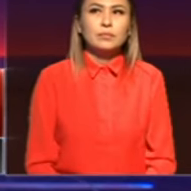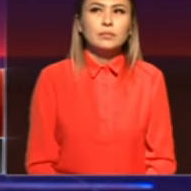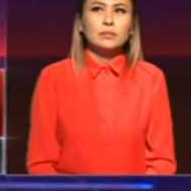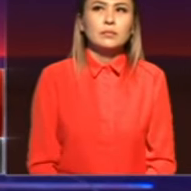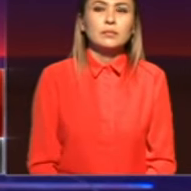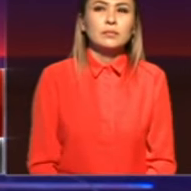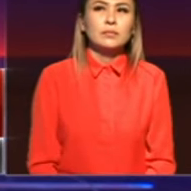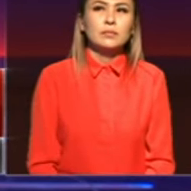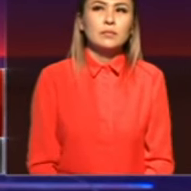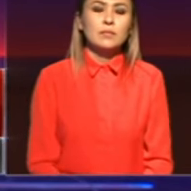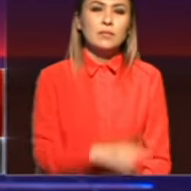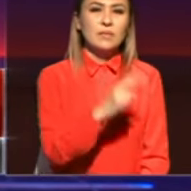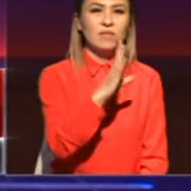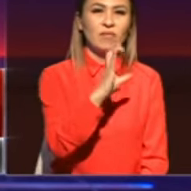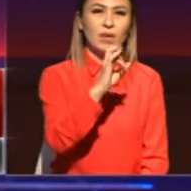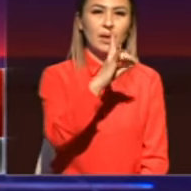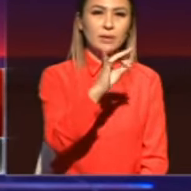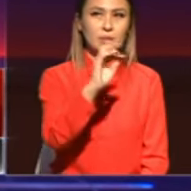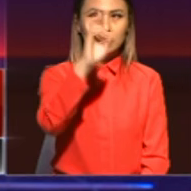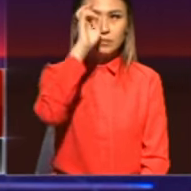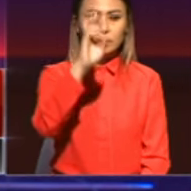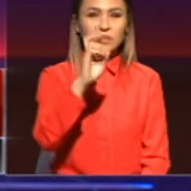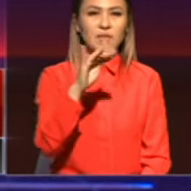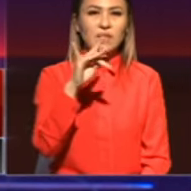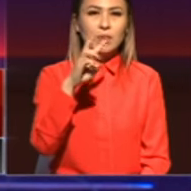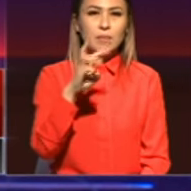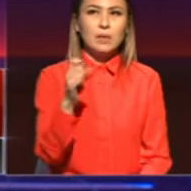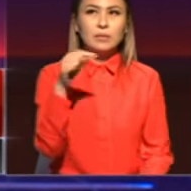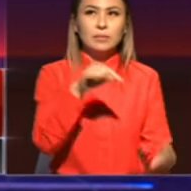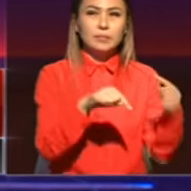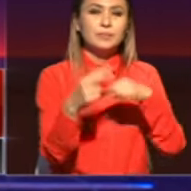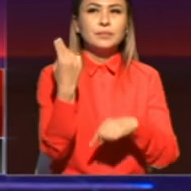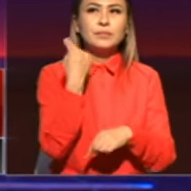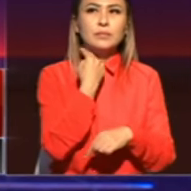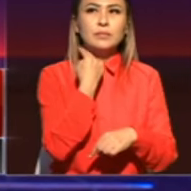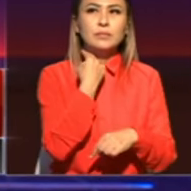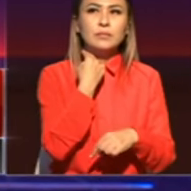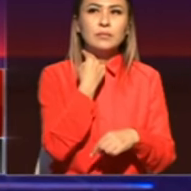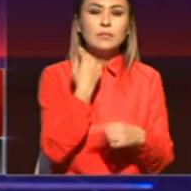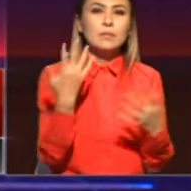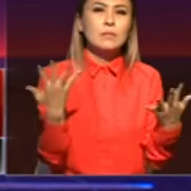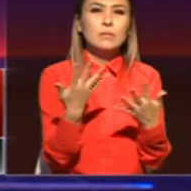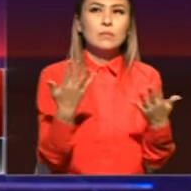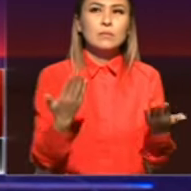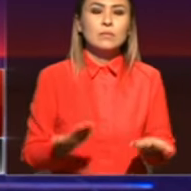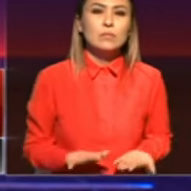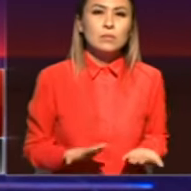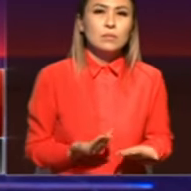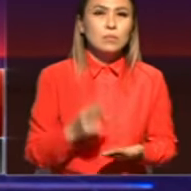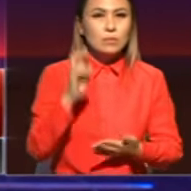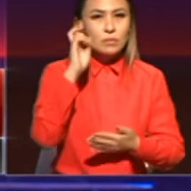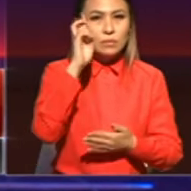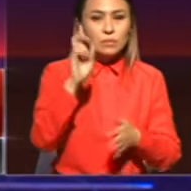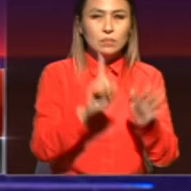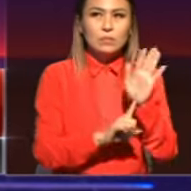Жаңағы квази мемлекеттік сектор, фирмааралық қарыздарымыз бар ғой, берешектеріміз. Қандай жағдайда мемлекеттің мойнына